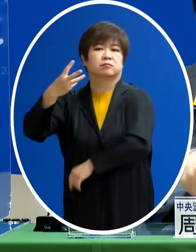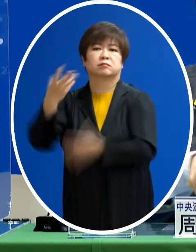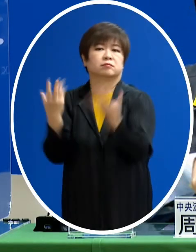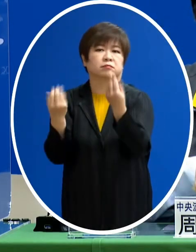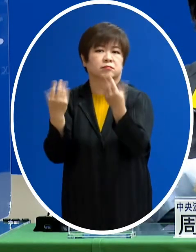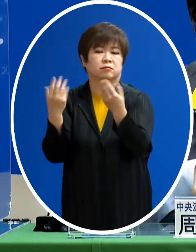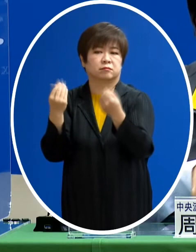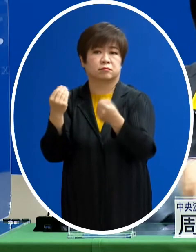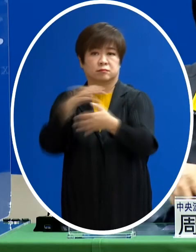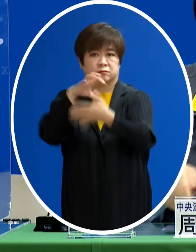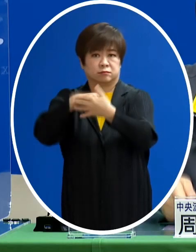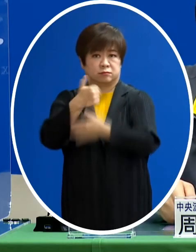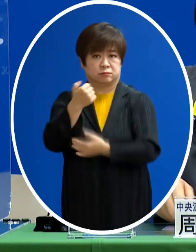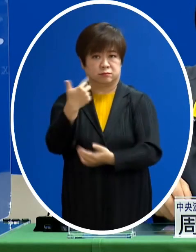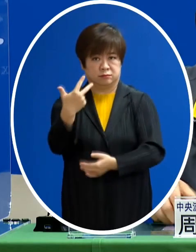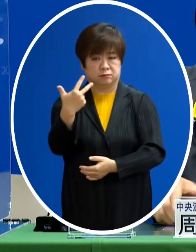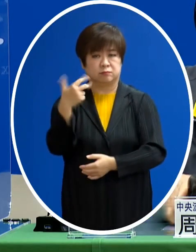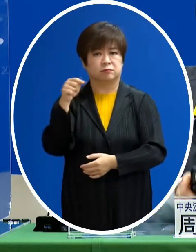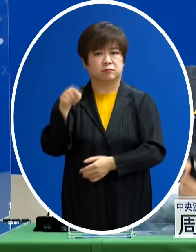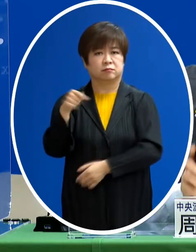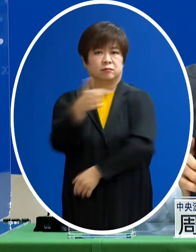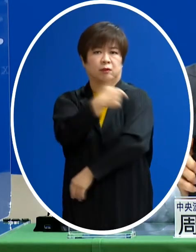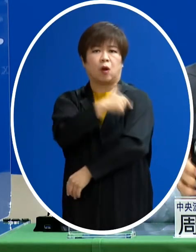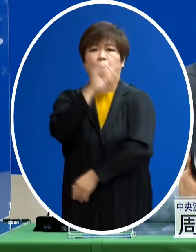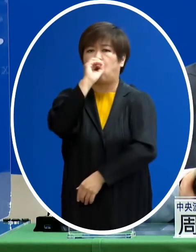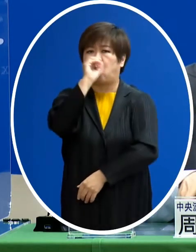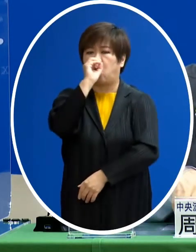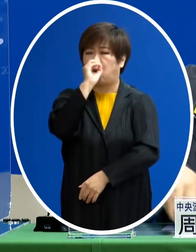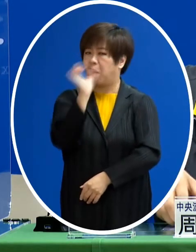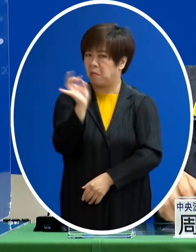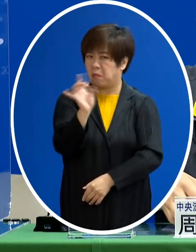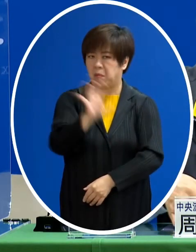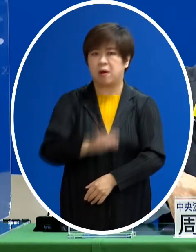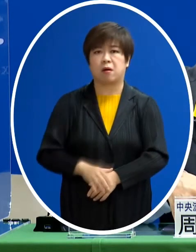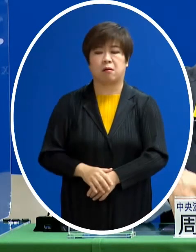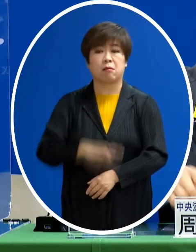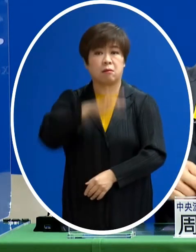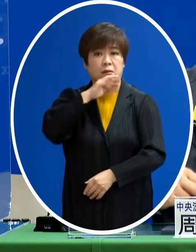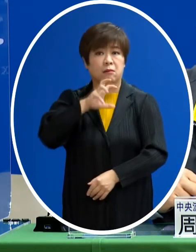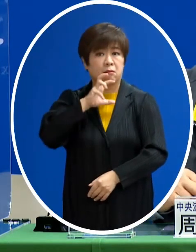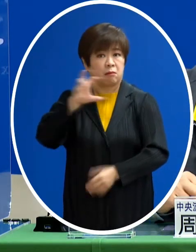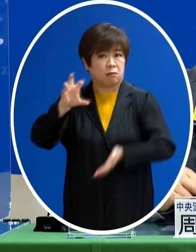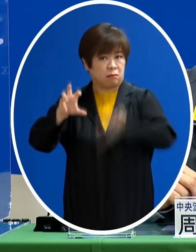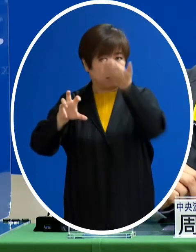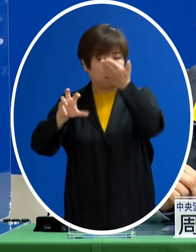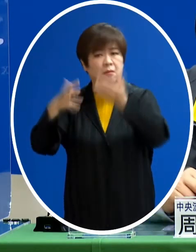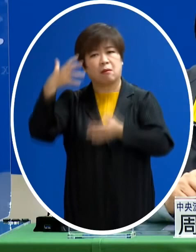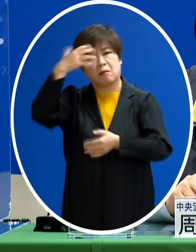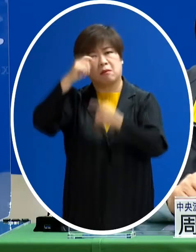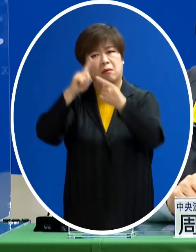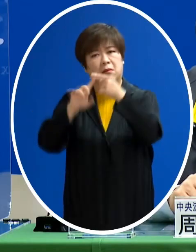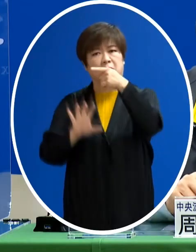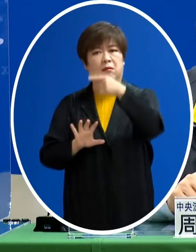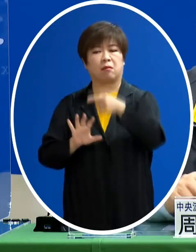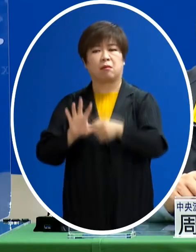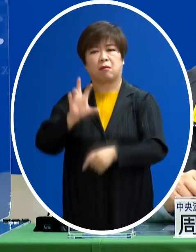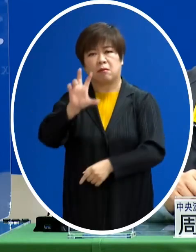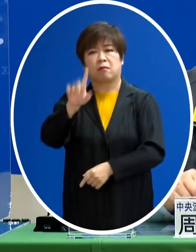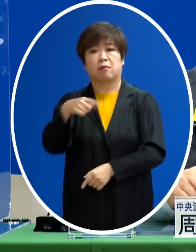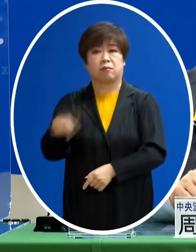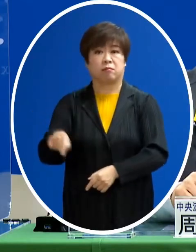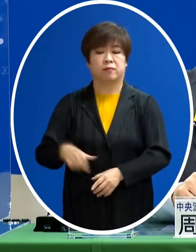其中57人是没有接种过任何1剂的疫苗，年龄超过80岁的长者是占75位。